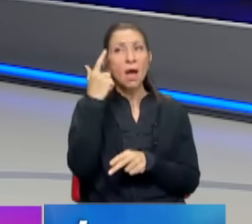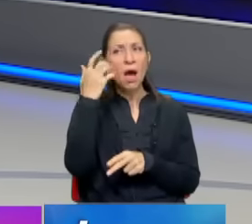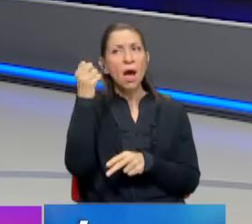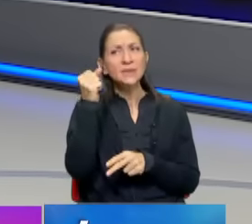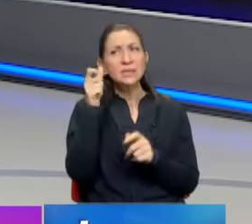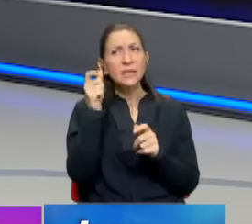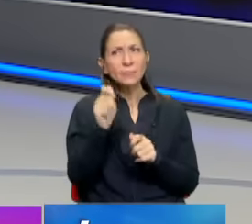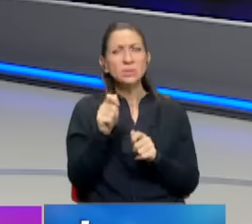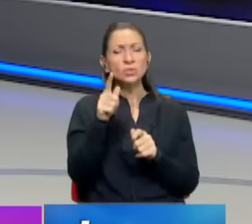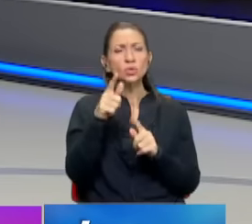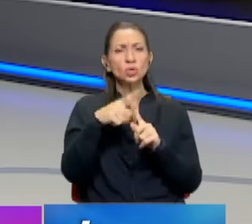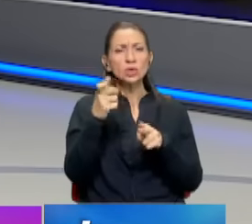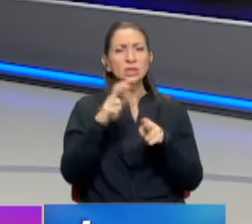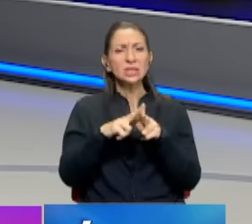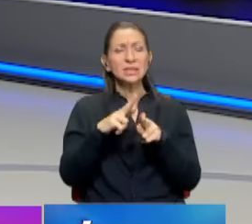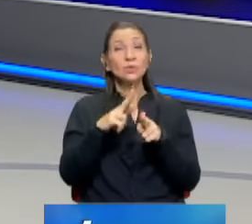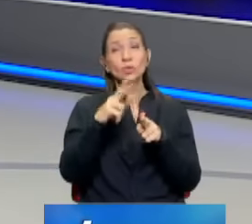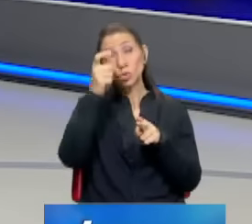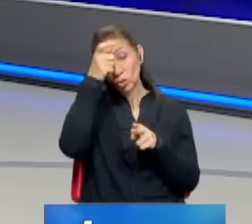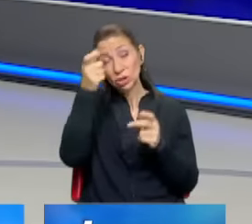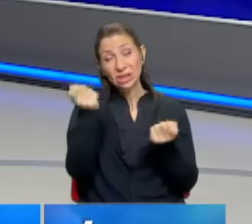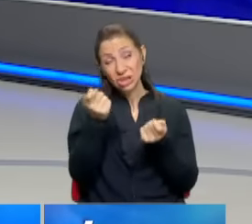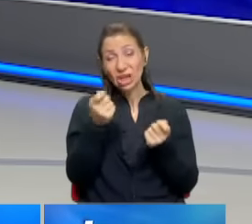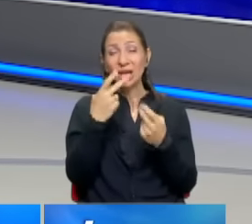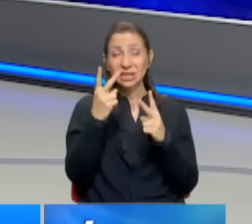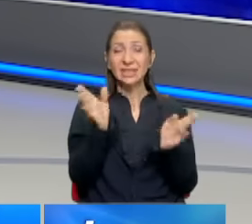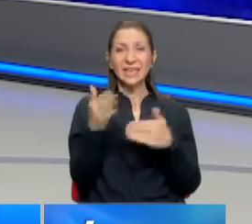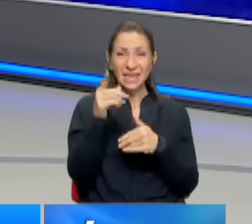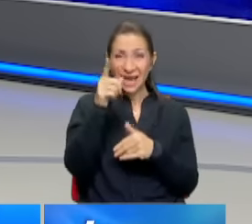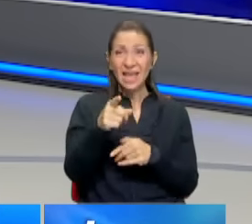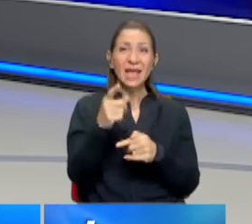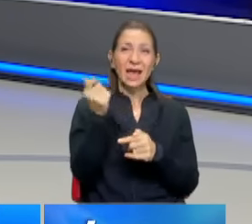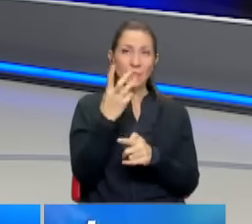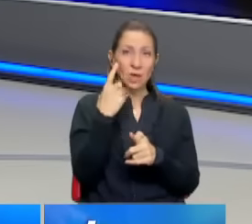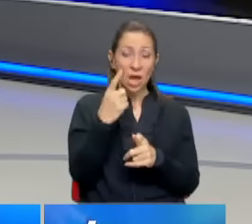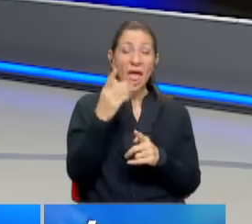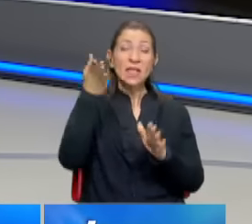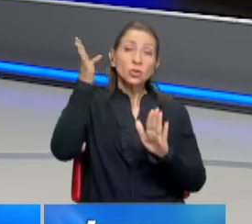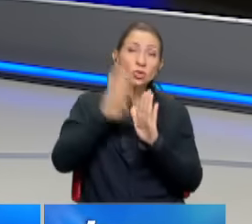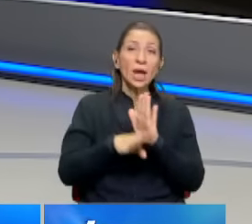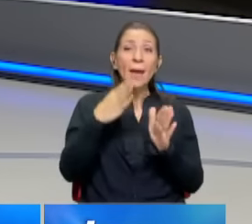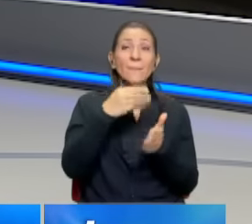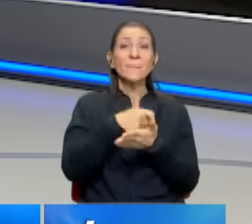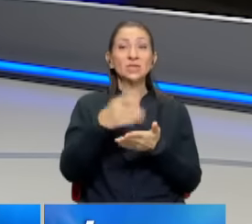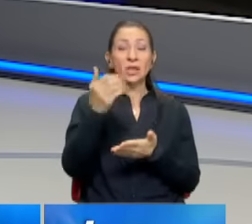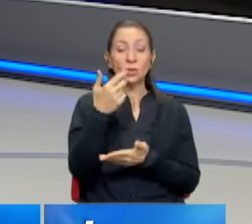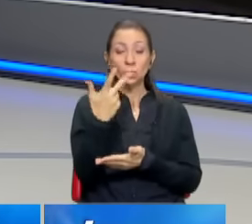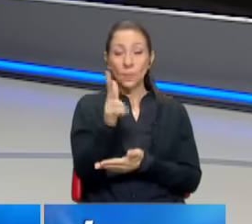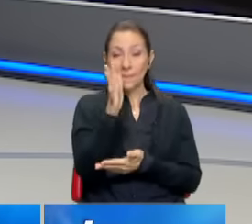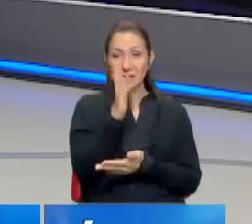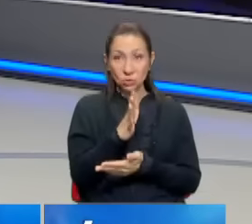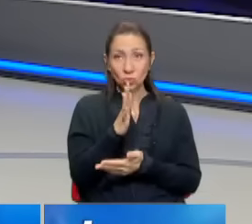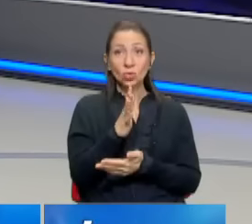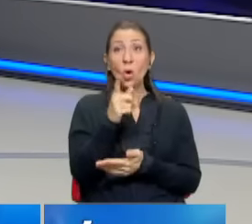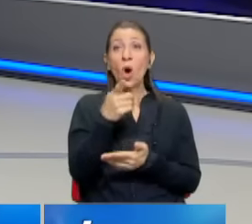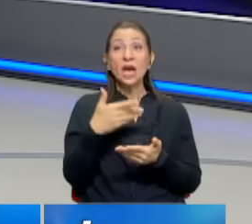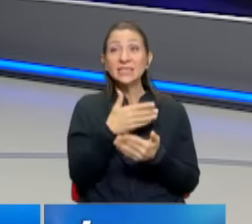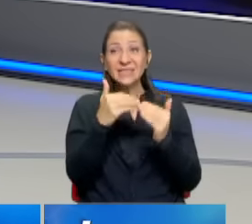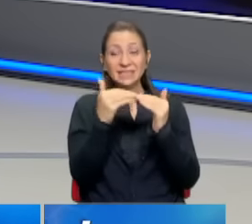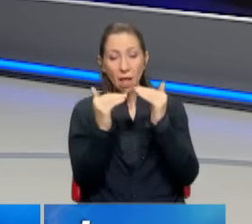bölümü yapalım. Daha önce TÜİK İş'in açıkladığı açlık ve yoksulluk sınırı rakamları üzerinden. En düşük emekli aylığını alan emekliler nasıl o